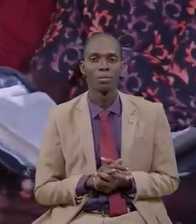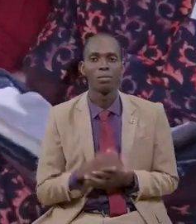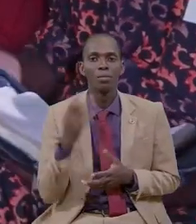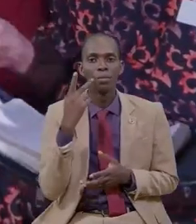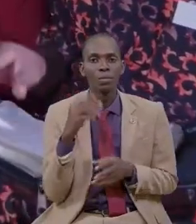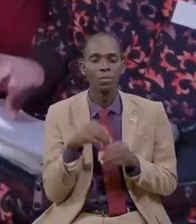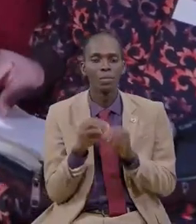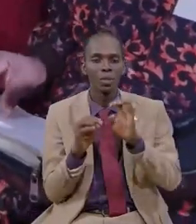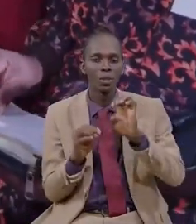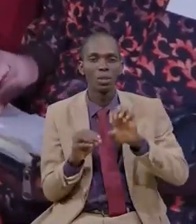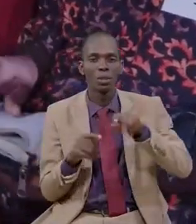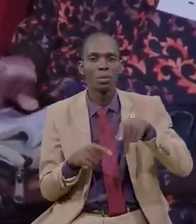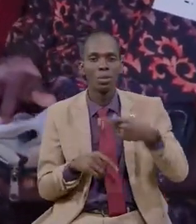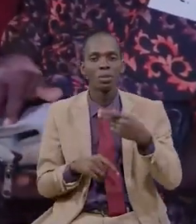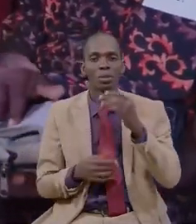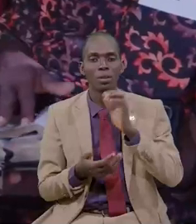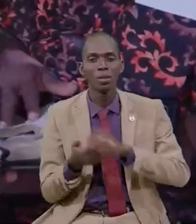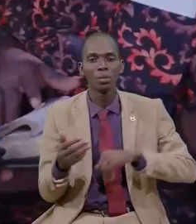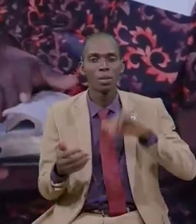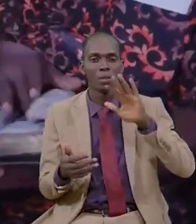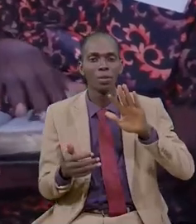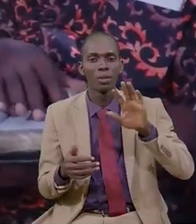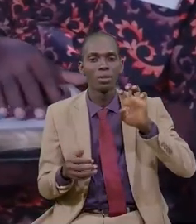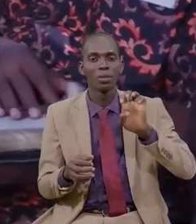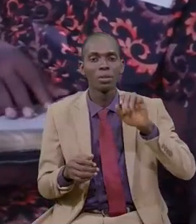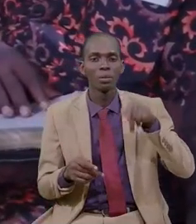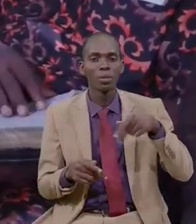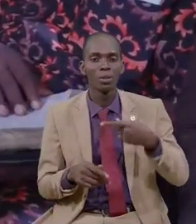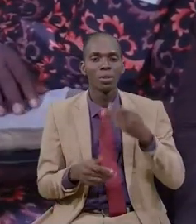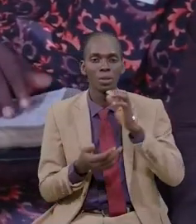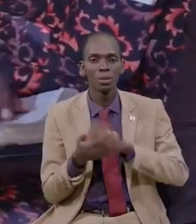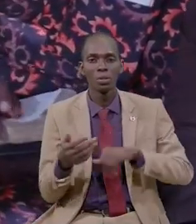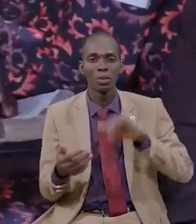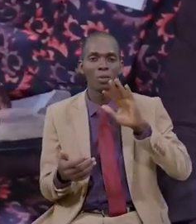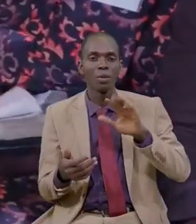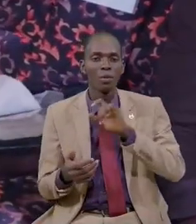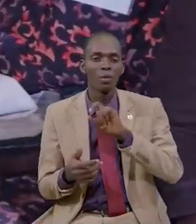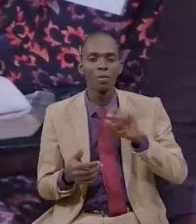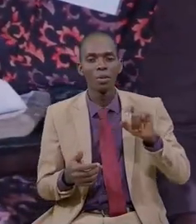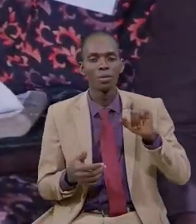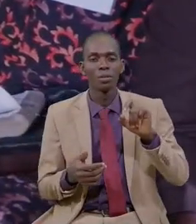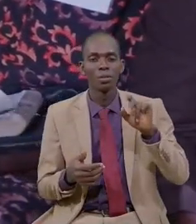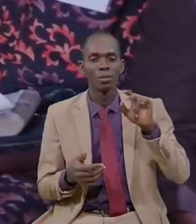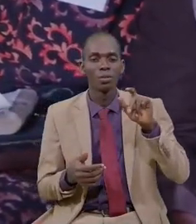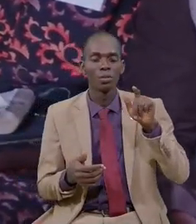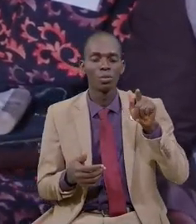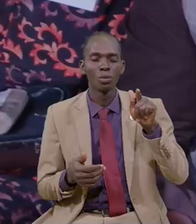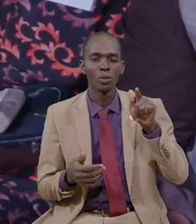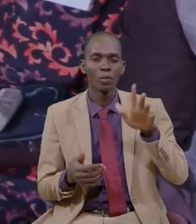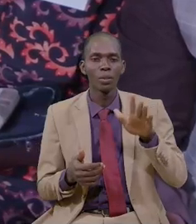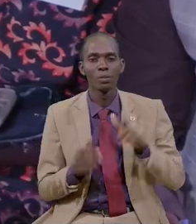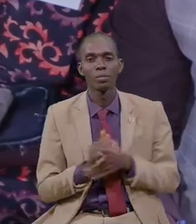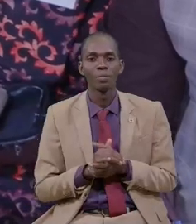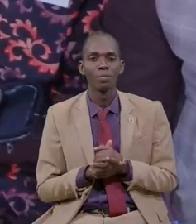Voyons Éphésiens au chapitre 5. Je vous lis là le verset